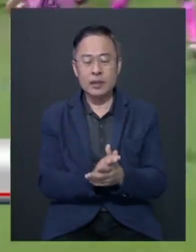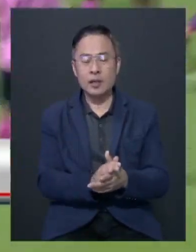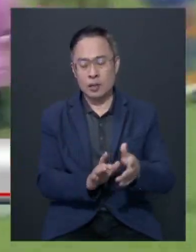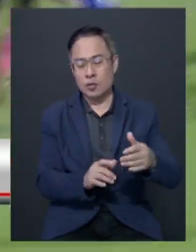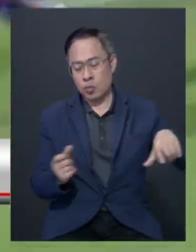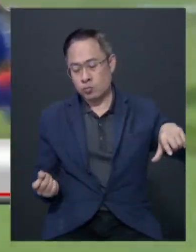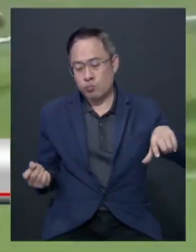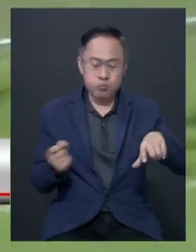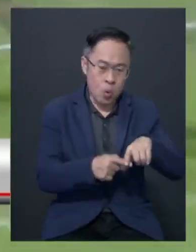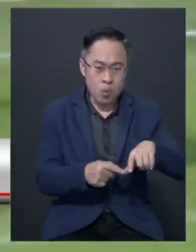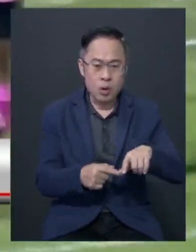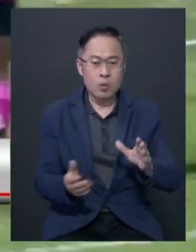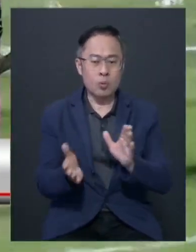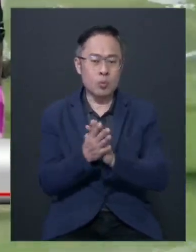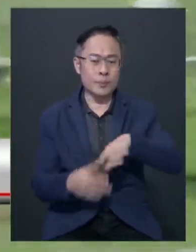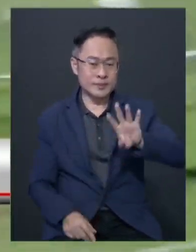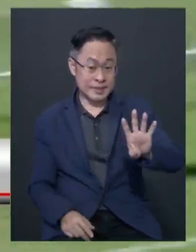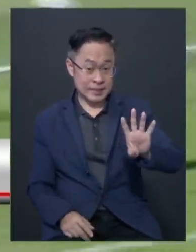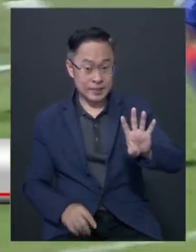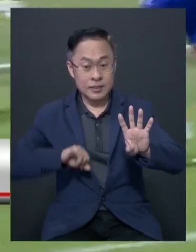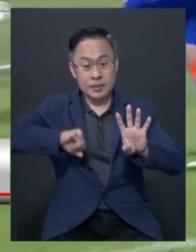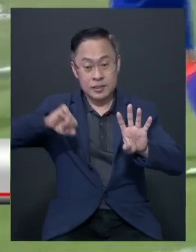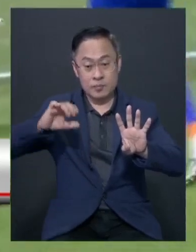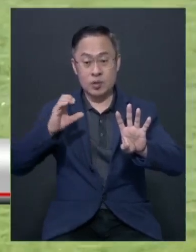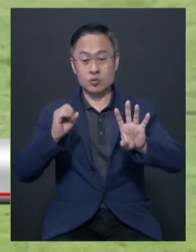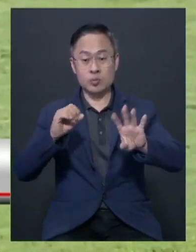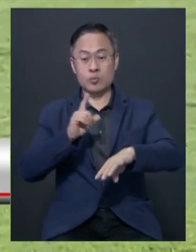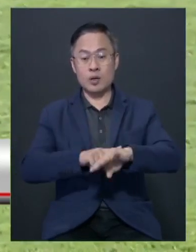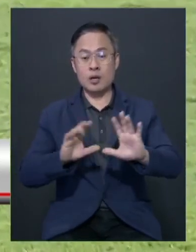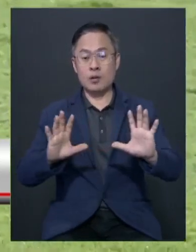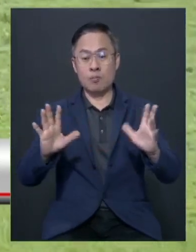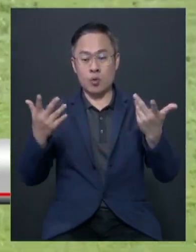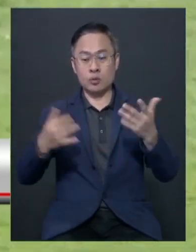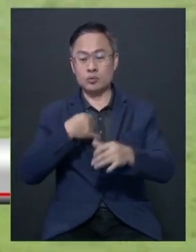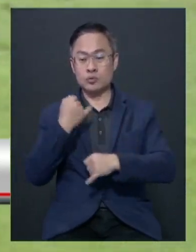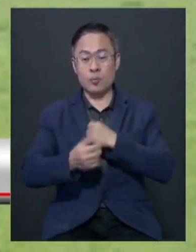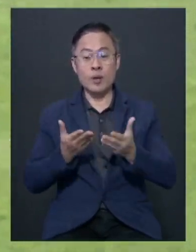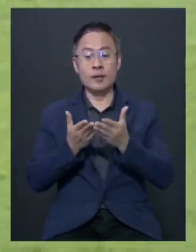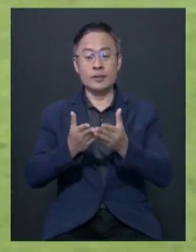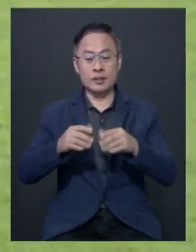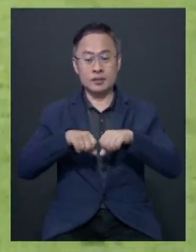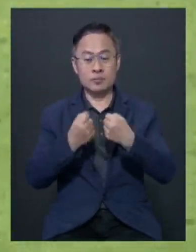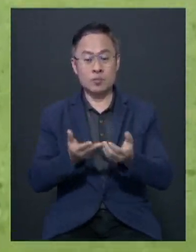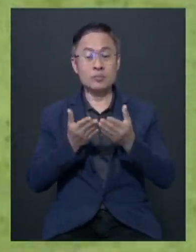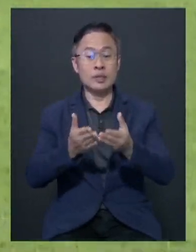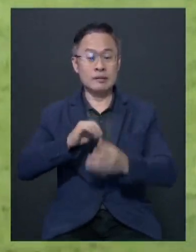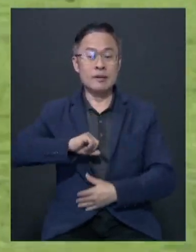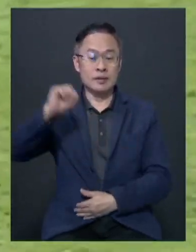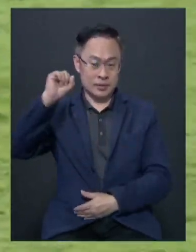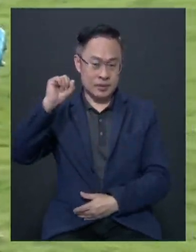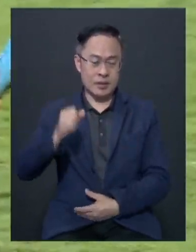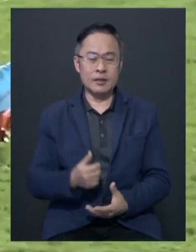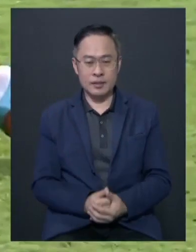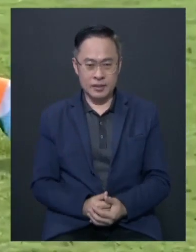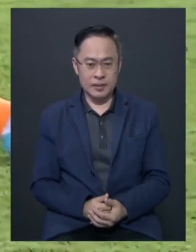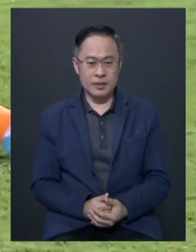ได้แล้วครับทำให้ท่าเรือนั้นเอาชนะเชียงใหม่ไป4ประตูต่อ0นะครับถือว่าเป็นการประเดิมสนามที่ยอดเยี่ยมนะครับ